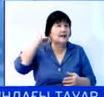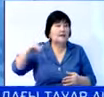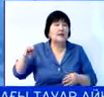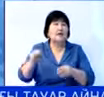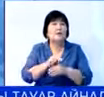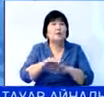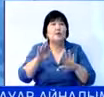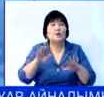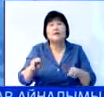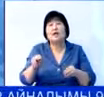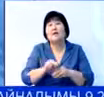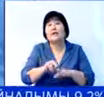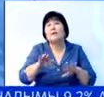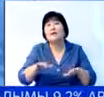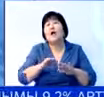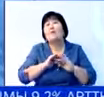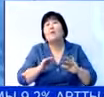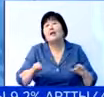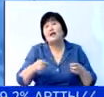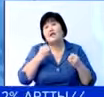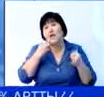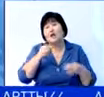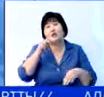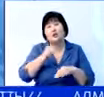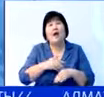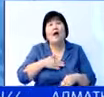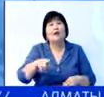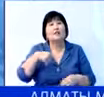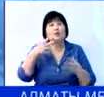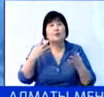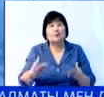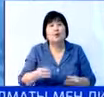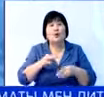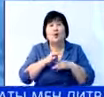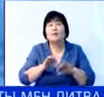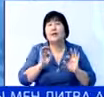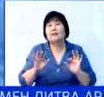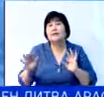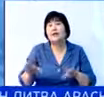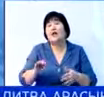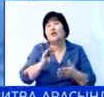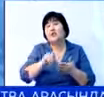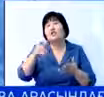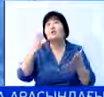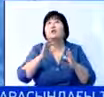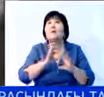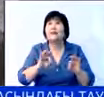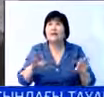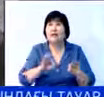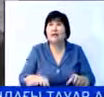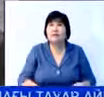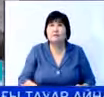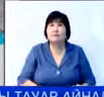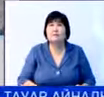бейімдеу орталығында тәрбиеленіп жатқан балалар жақсы түсінеді. Алғыс айту күніне орай ұйымдастырылған ізгілікті шарадан тілші бейнематериалы.